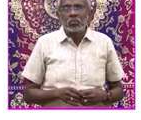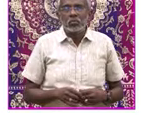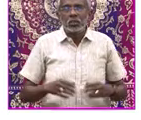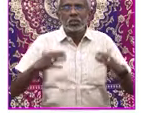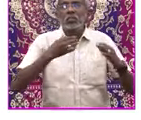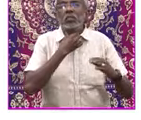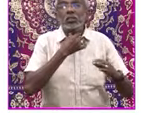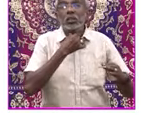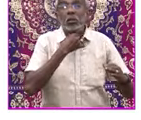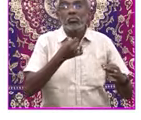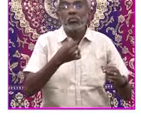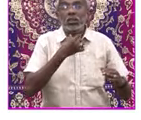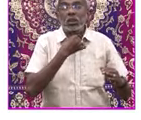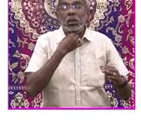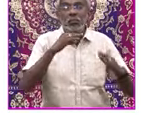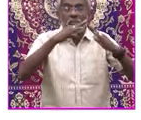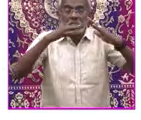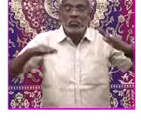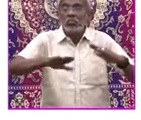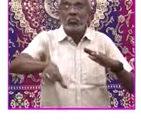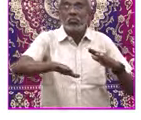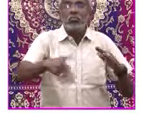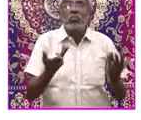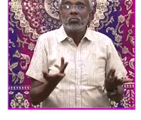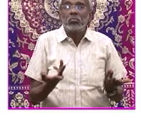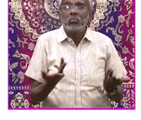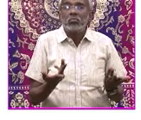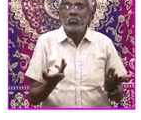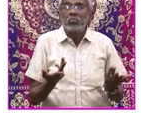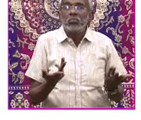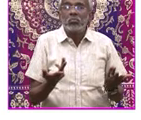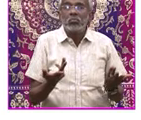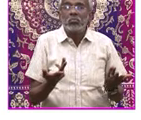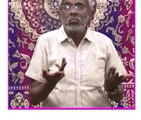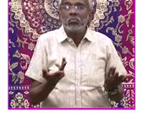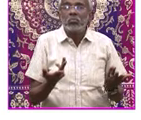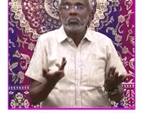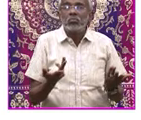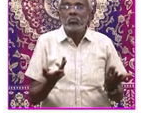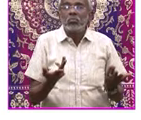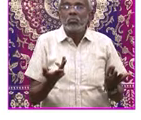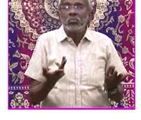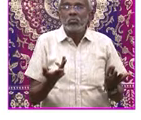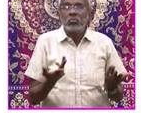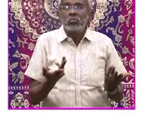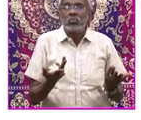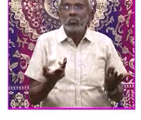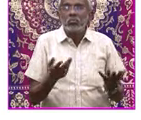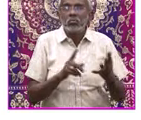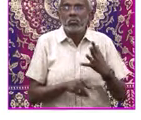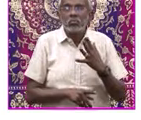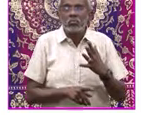பறவைகள் கூட்டில் வசிக்கிறது, புலி சிங்கம் கரடி இவையெல்லாம் எங்கு வசிக்கிறது, காட்டில்